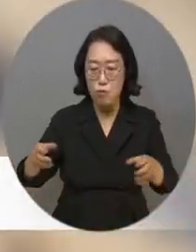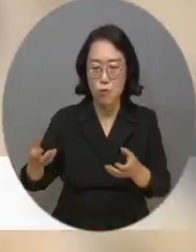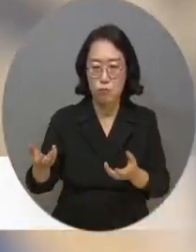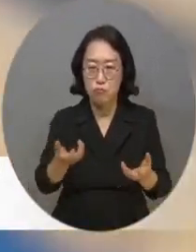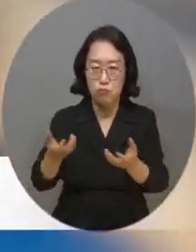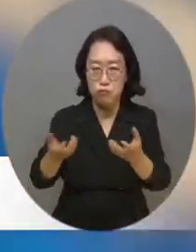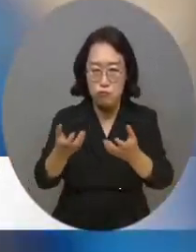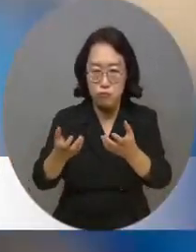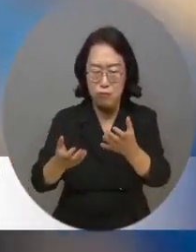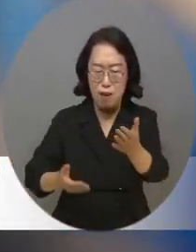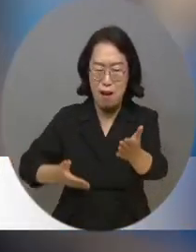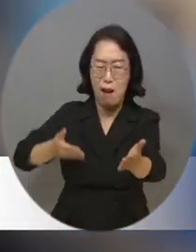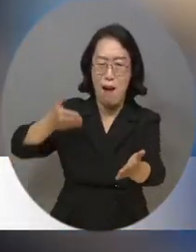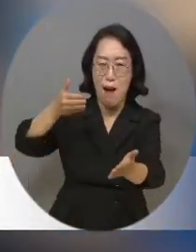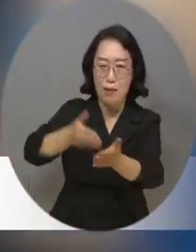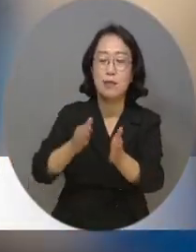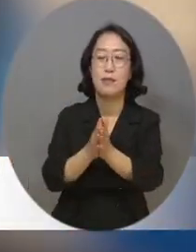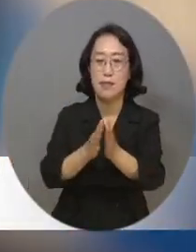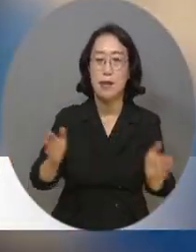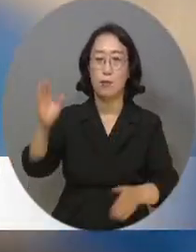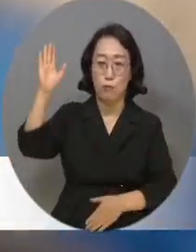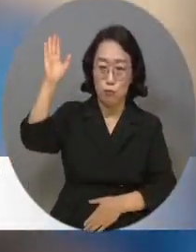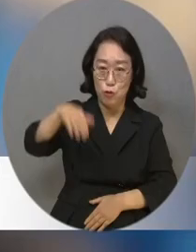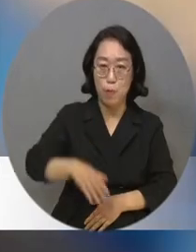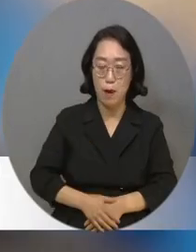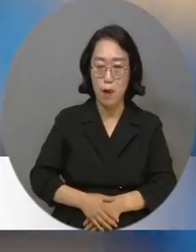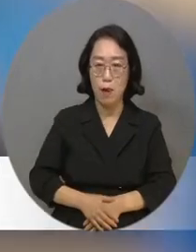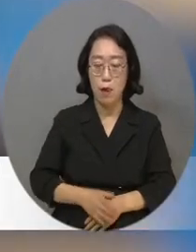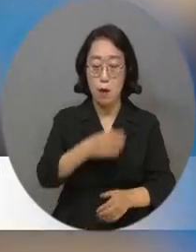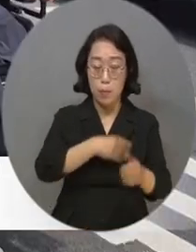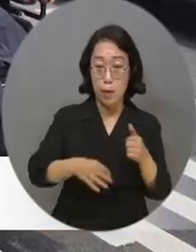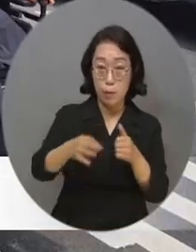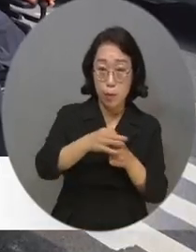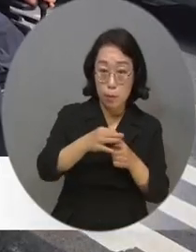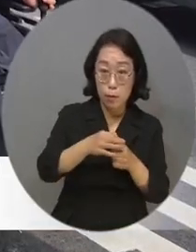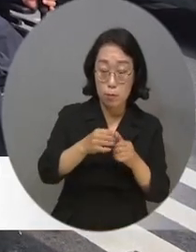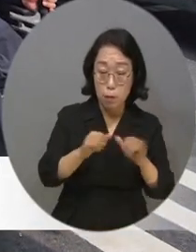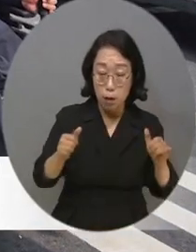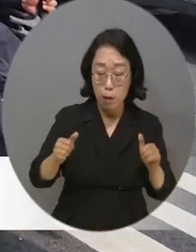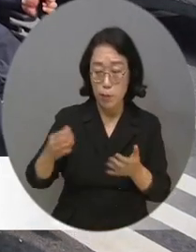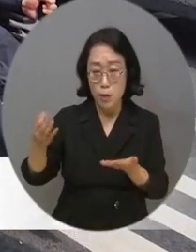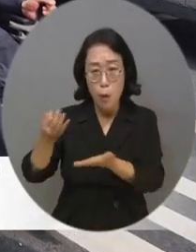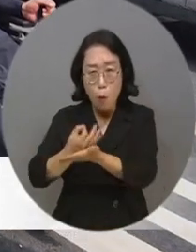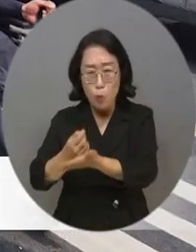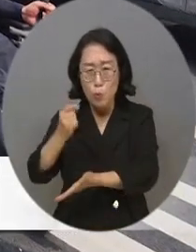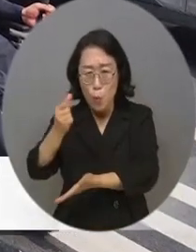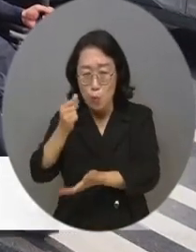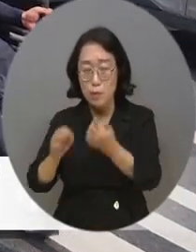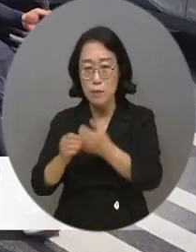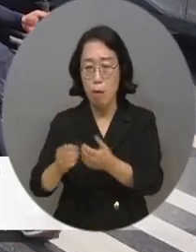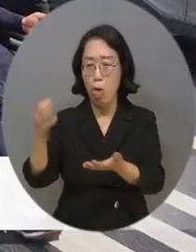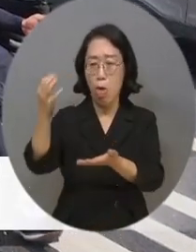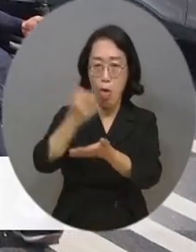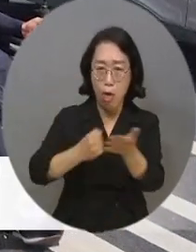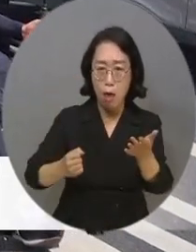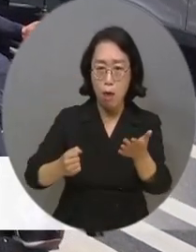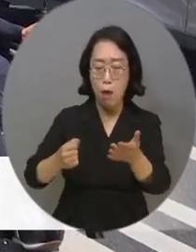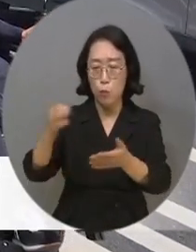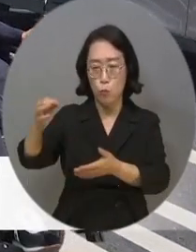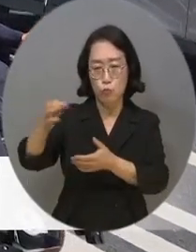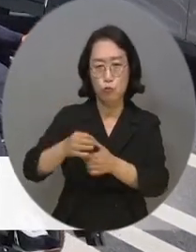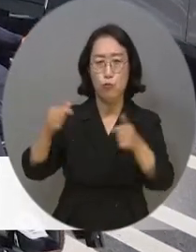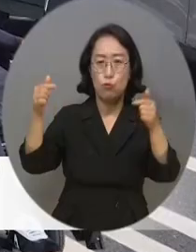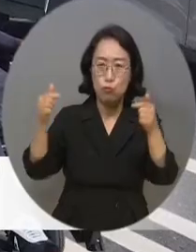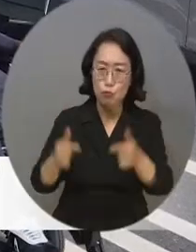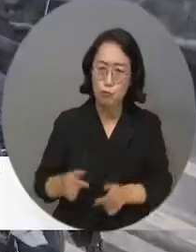이들은 기초생활수급 장애인에게 근로소득이 발생하면 수급권을 박탈하거나 기초생계비를 삭감하는